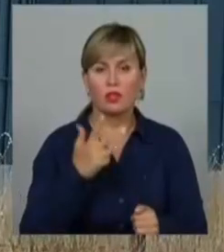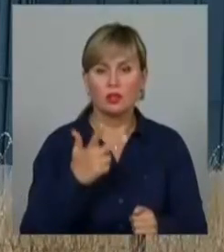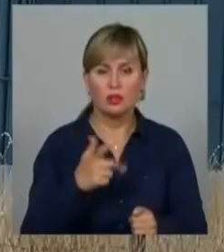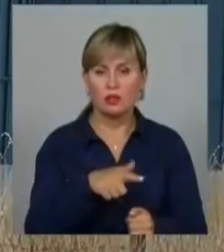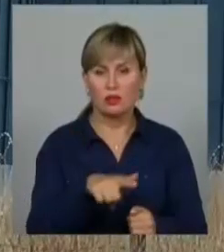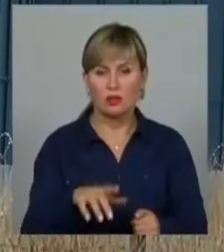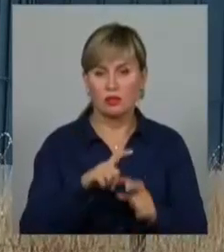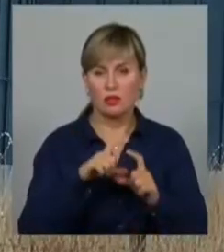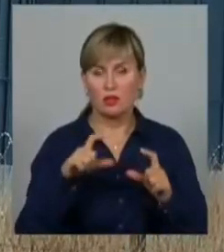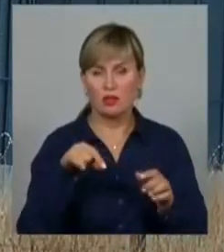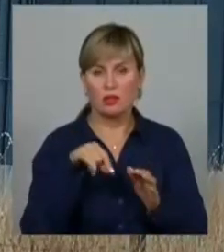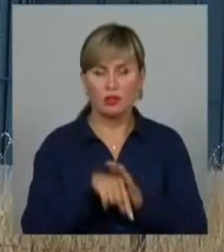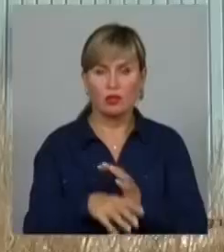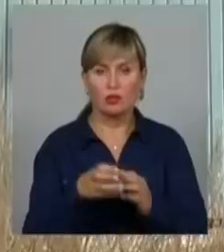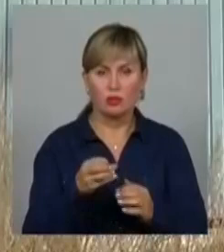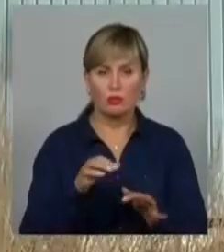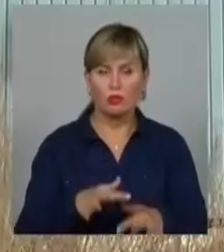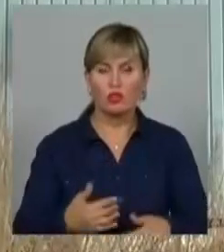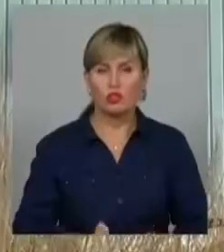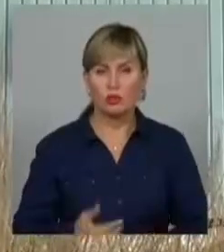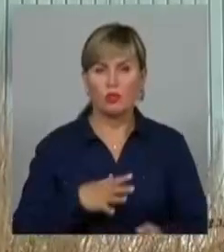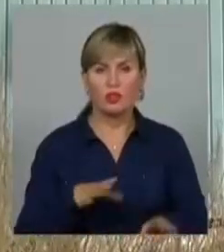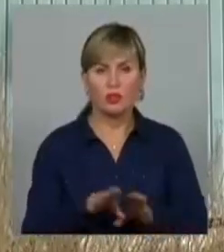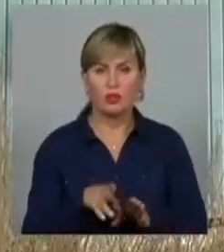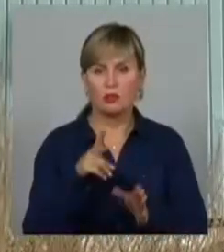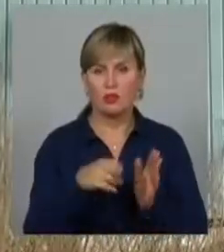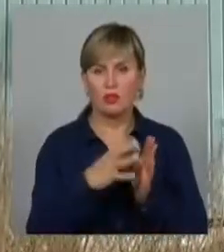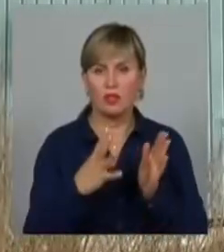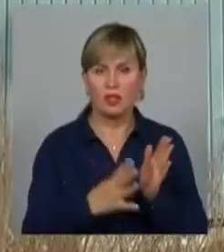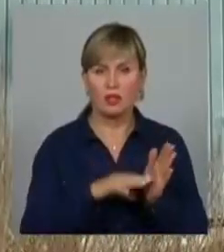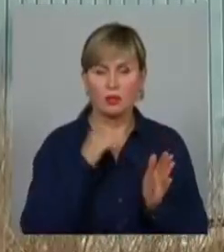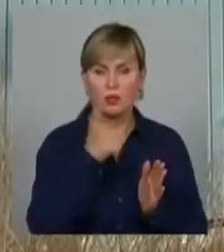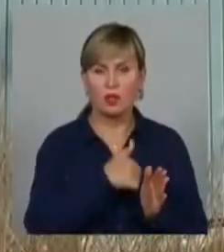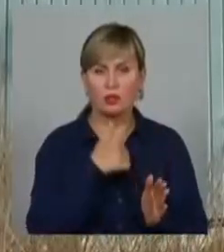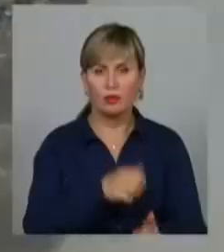элеватора. Еще один усилием местных жителей был закрыт в 2019 году.